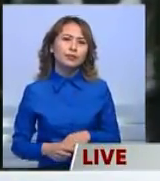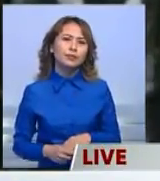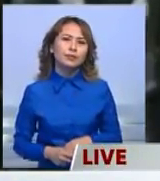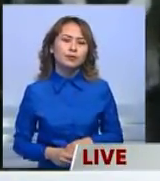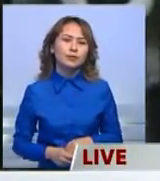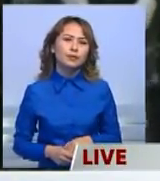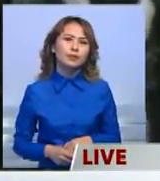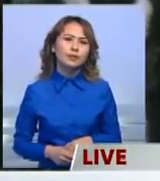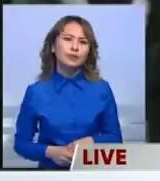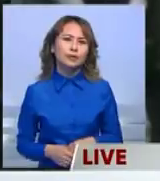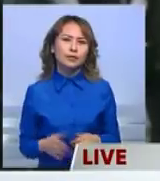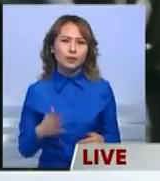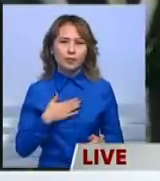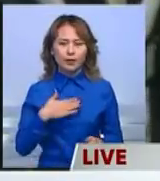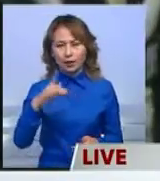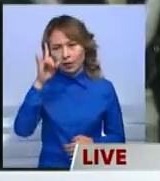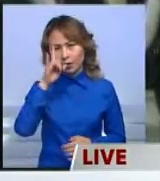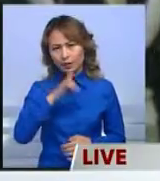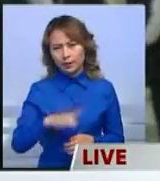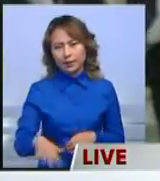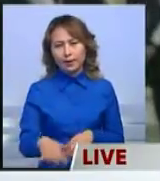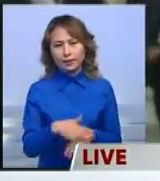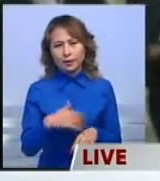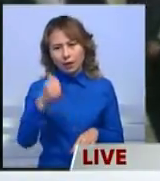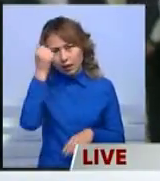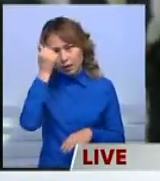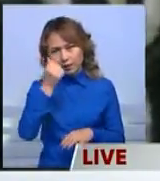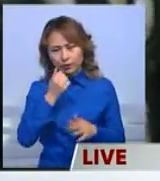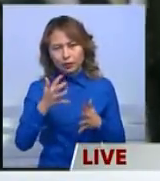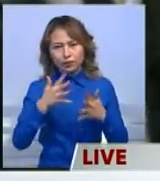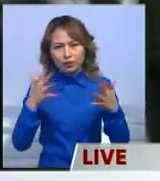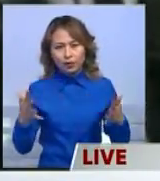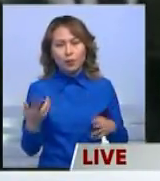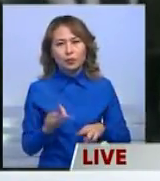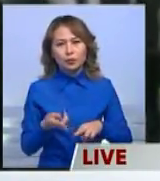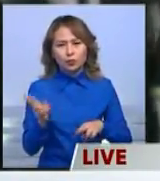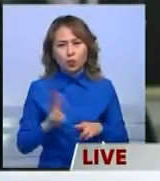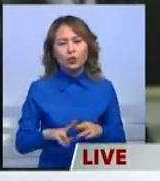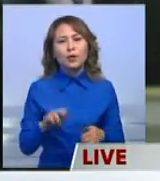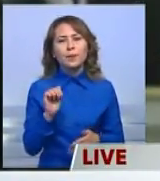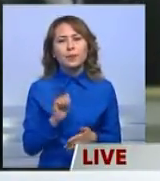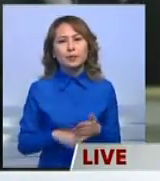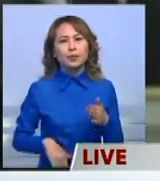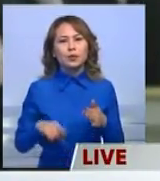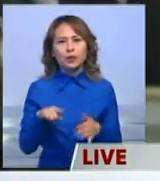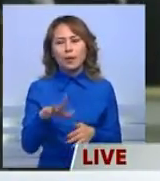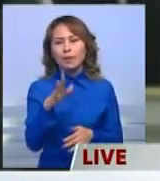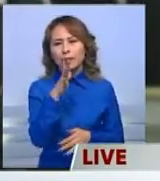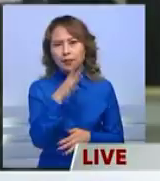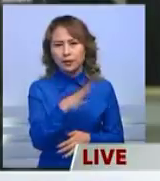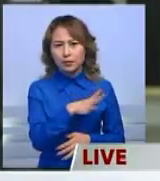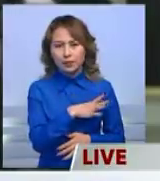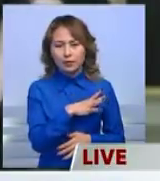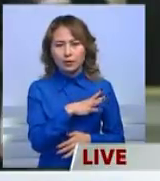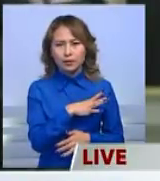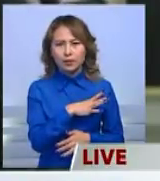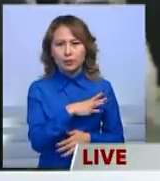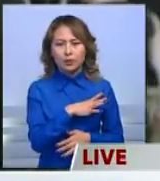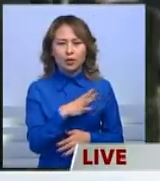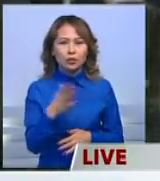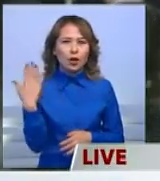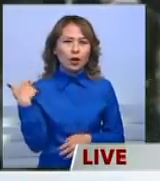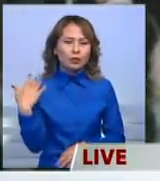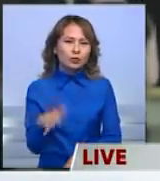сүргін болып. Сонда біздің қазақ халқымызға мың алғыс айтатынымыздың себебі сол кезде біздің үлкен өмір ұзақтан